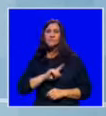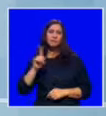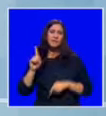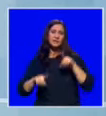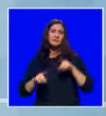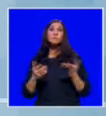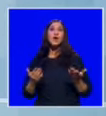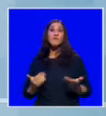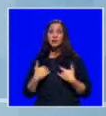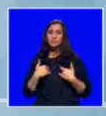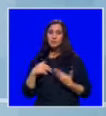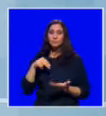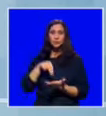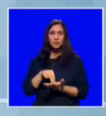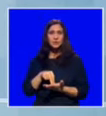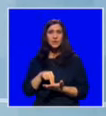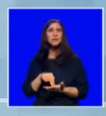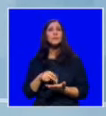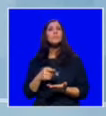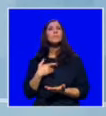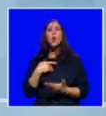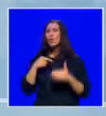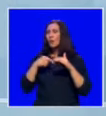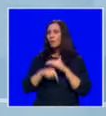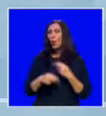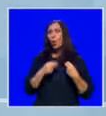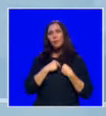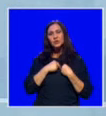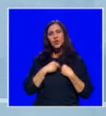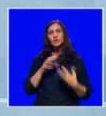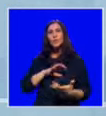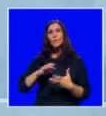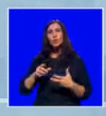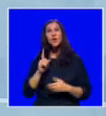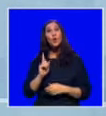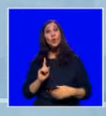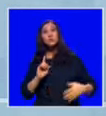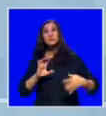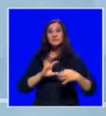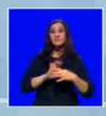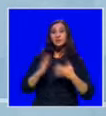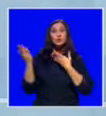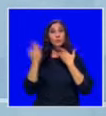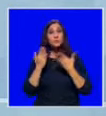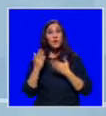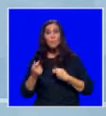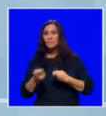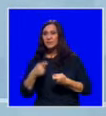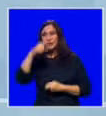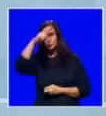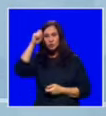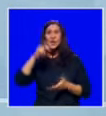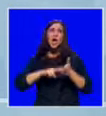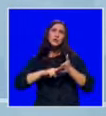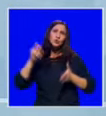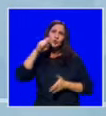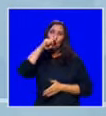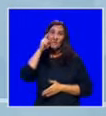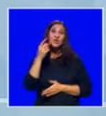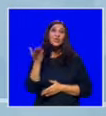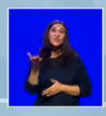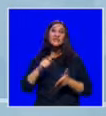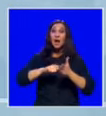Независимо каква е позицията, която взем, мое дълбоко убеждение е, че политиките, които са свързани с образованието и с пазара на труда, са изключително важни